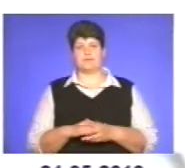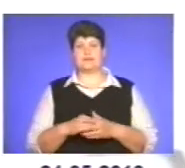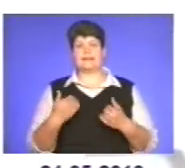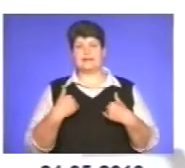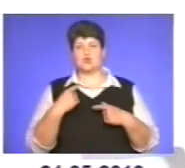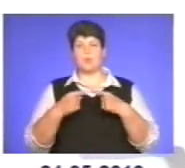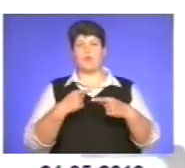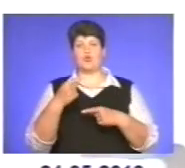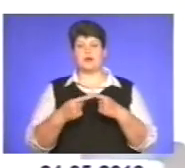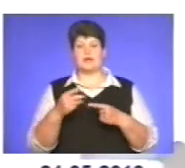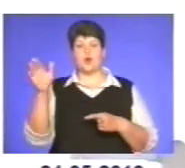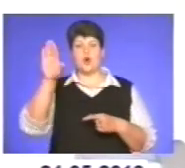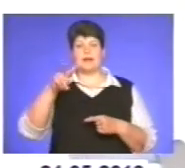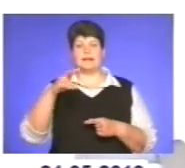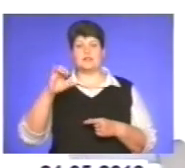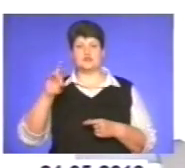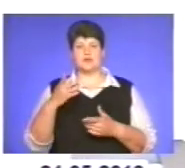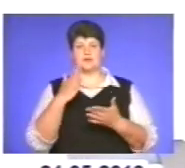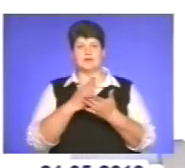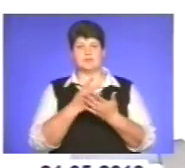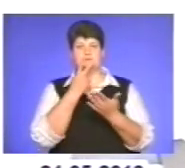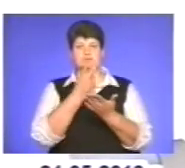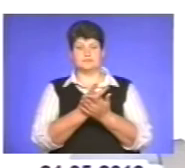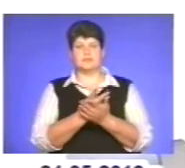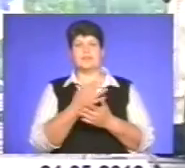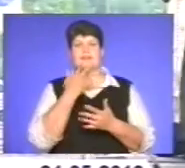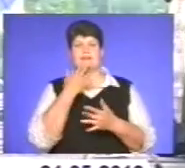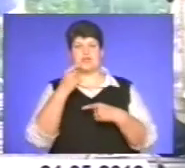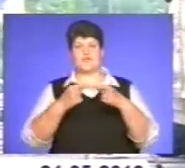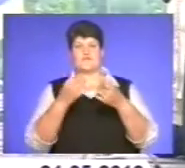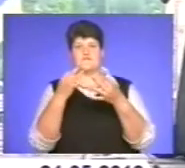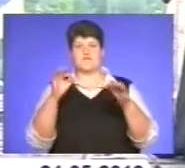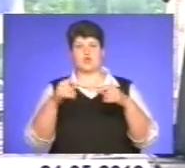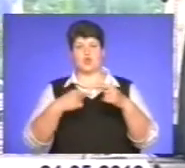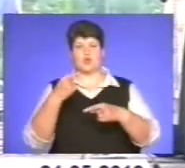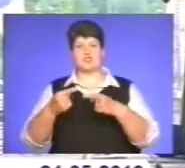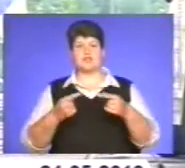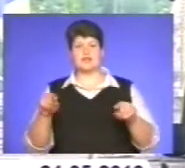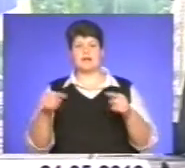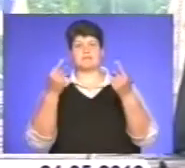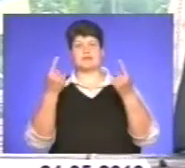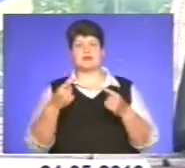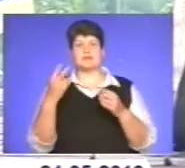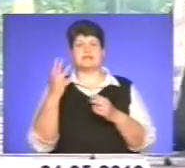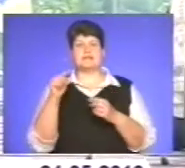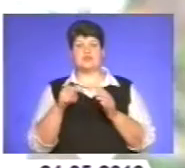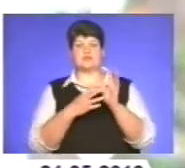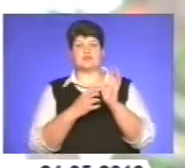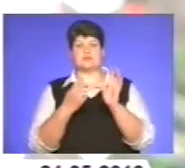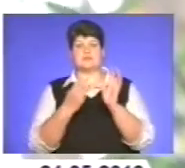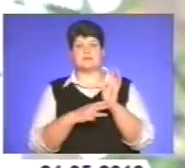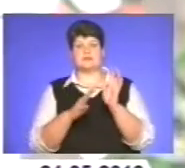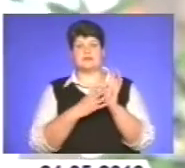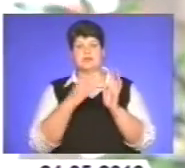нашого покоління гора Лисоня стала п'ємонтом національного відродження. Саме тут, 30 серпня 1989